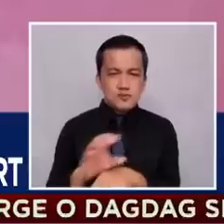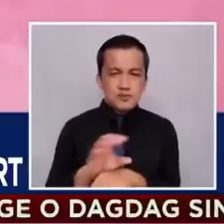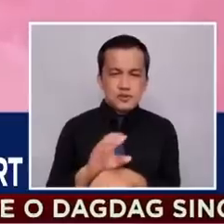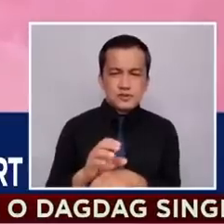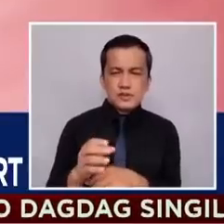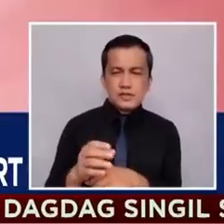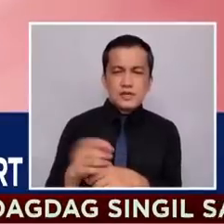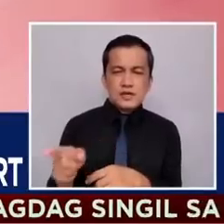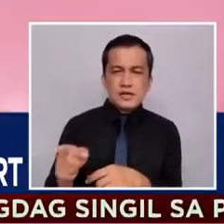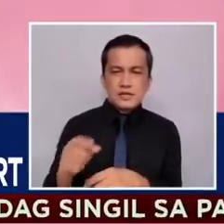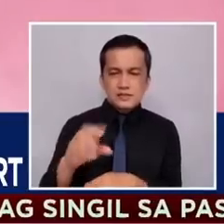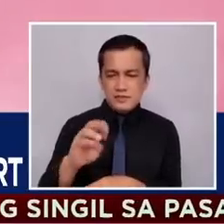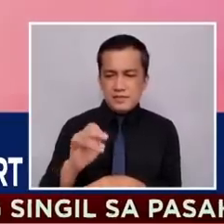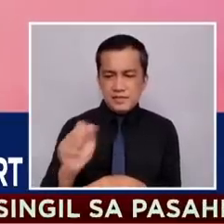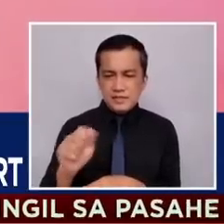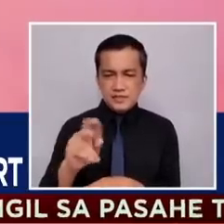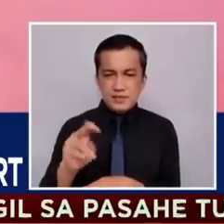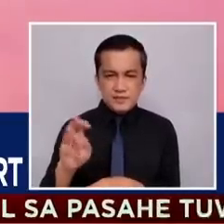Summers.